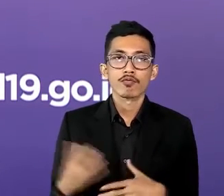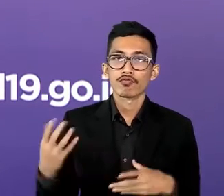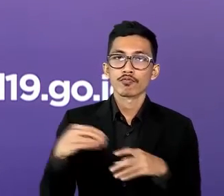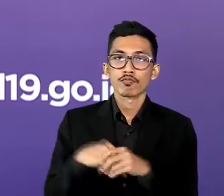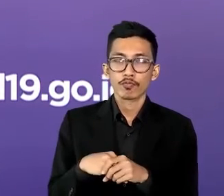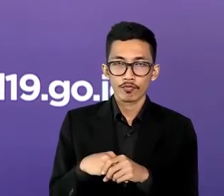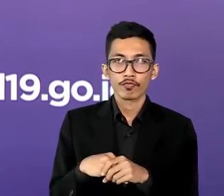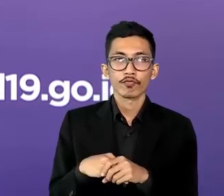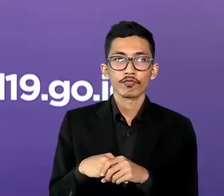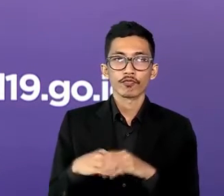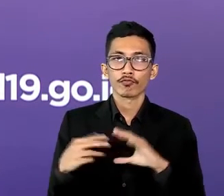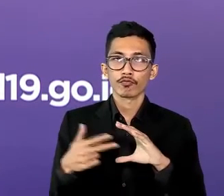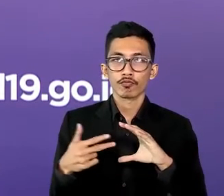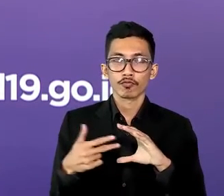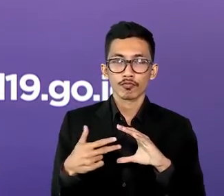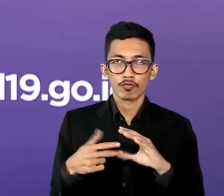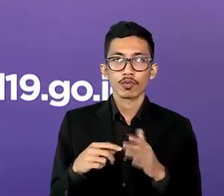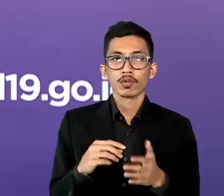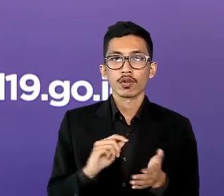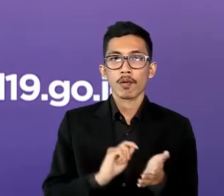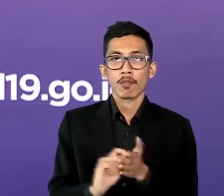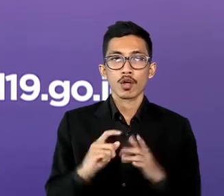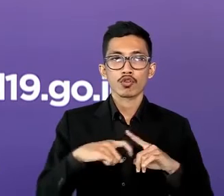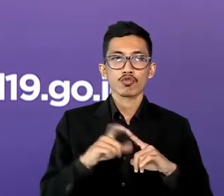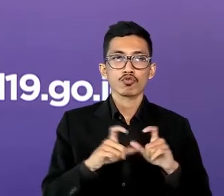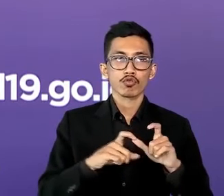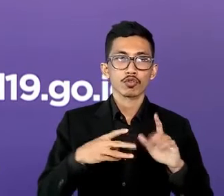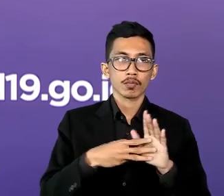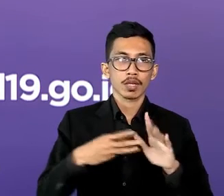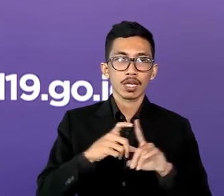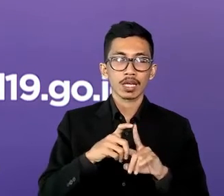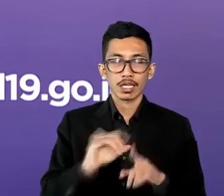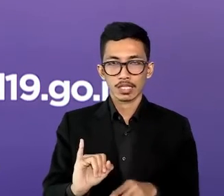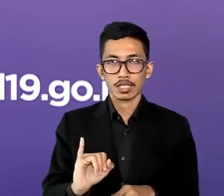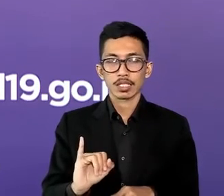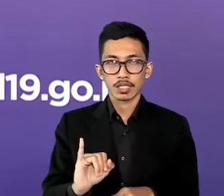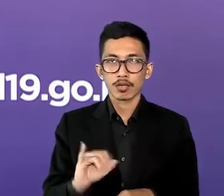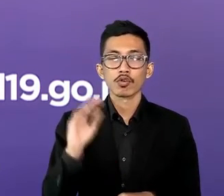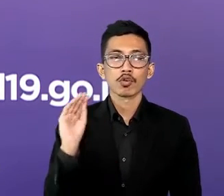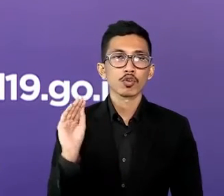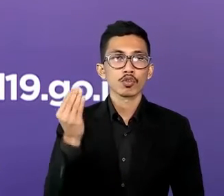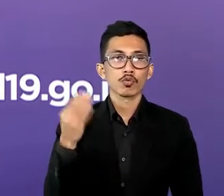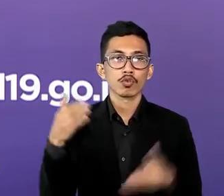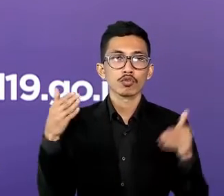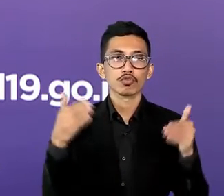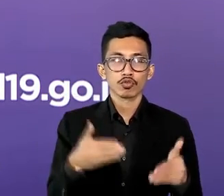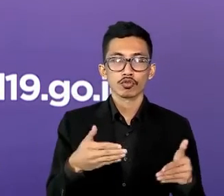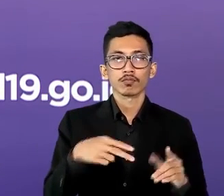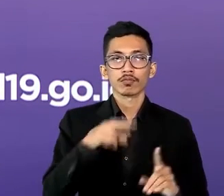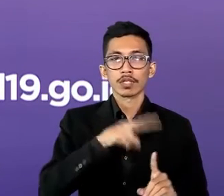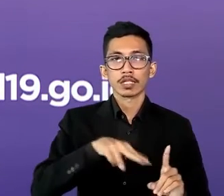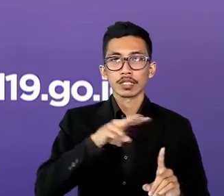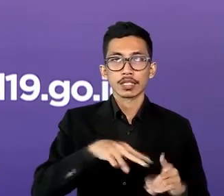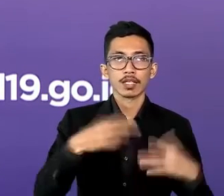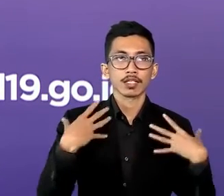kita melalui video conference yang pertama dengan Dr. Kusmedi Priharto, SPOT MKes, selaku Ketua Sub Bidang Tracing, Bidang